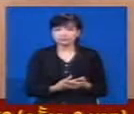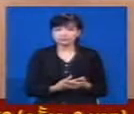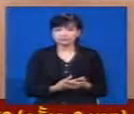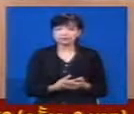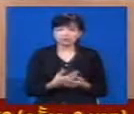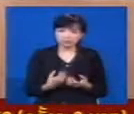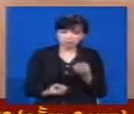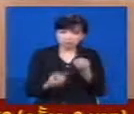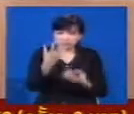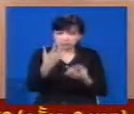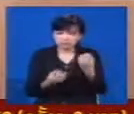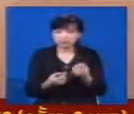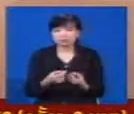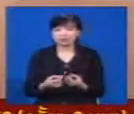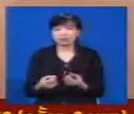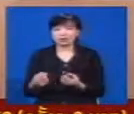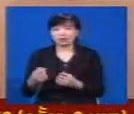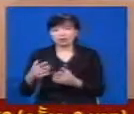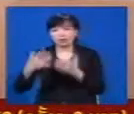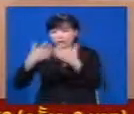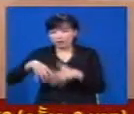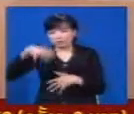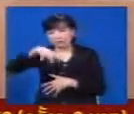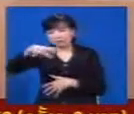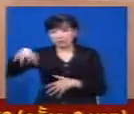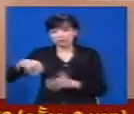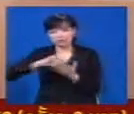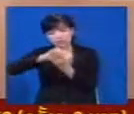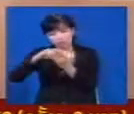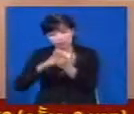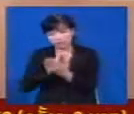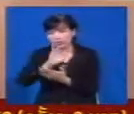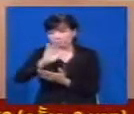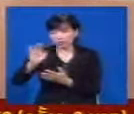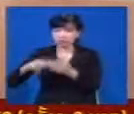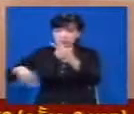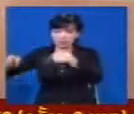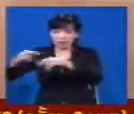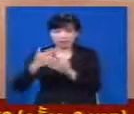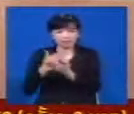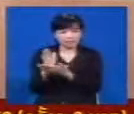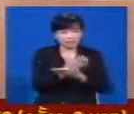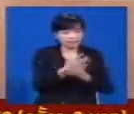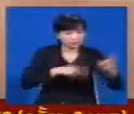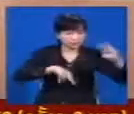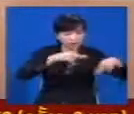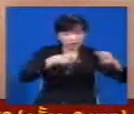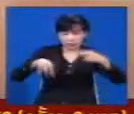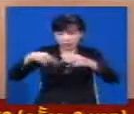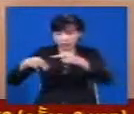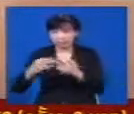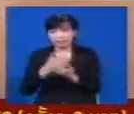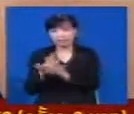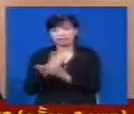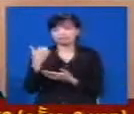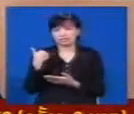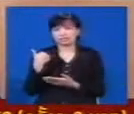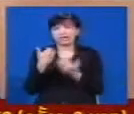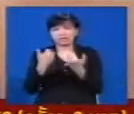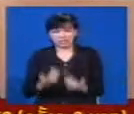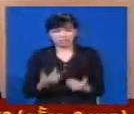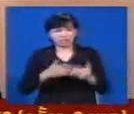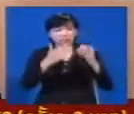ดูแลถ้าเป็นโรงงานเดี่ยวๆเนี่ยทางสำนักงานอุตสาหกรรมจังหวัดแต่ละพื้นที่เป็นคนดูแลวันนี้นะครับเป้าใหญ่ที่ทุกคนสนใจกันอยู่คือเรื่องของนิคมอุ